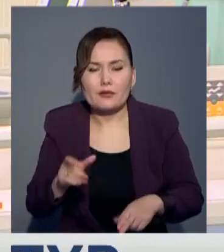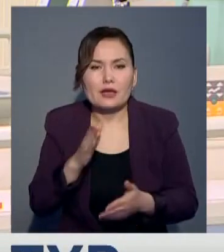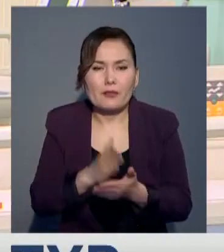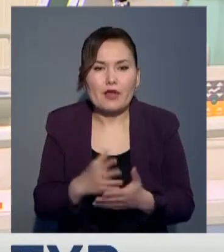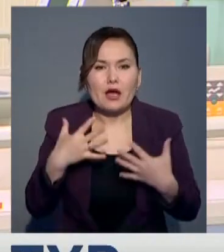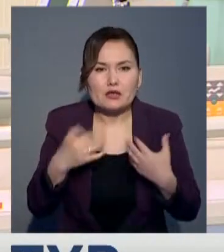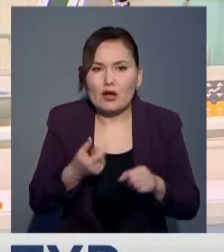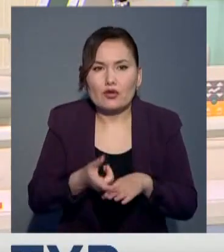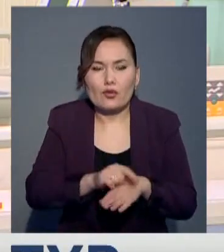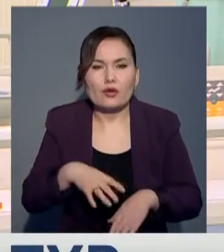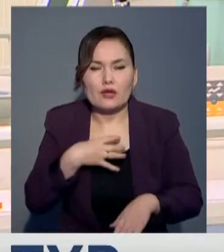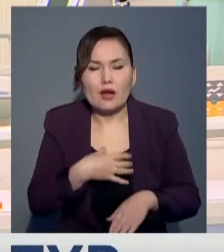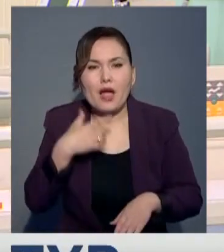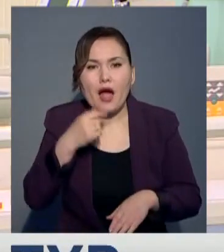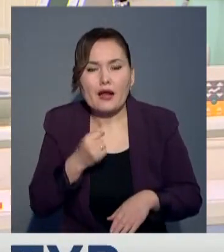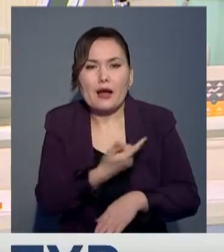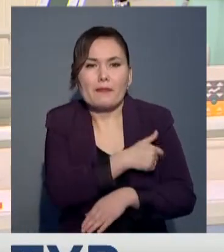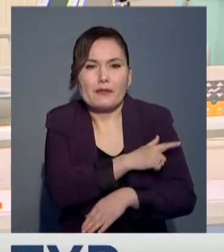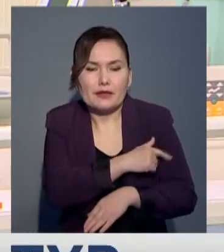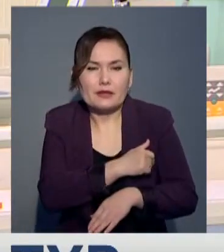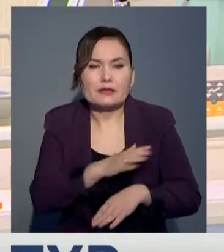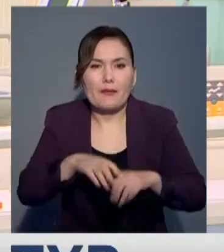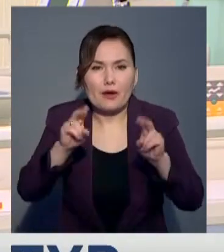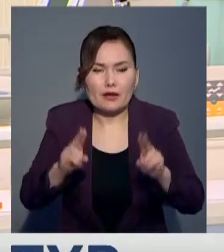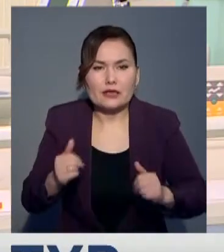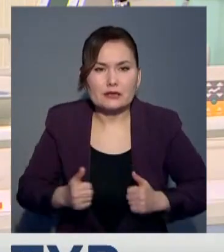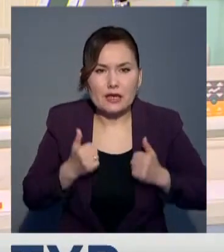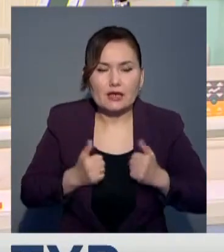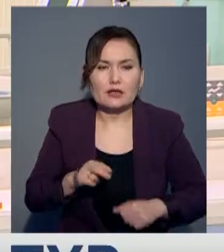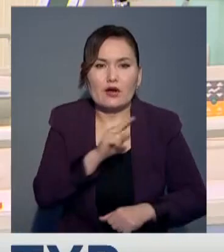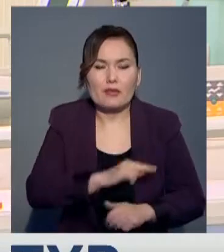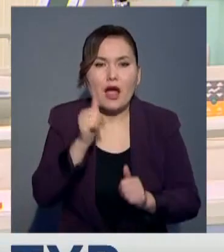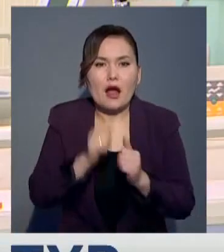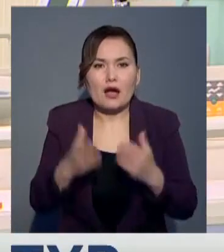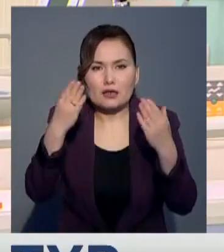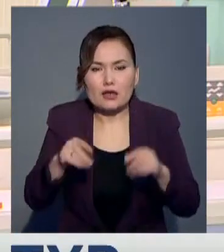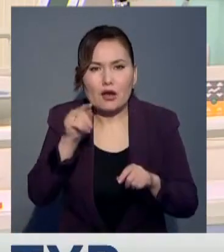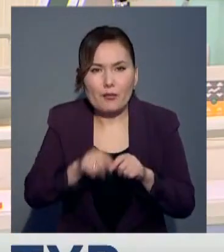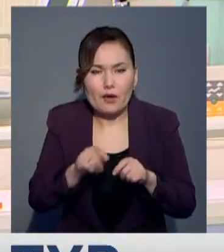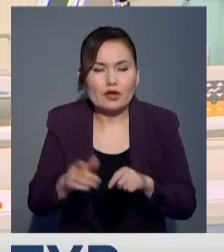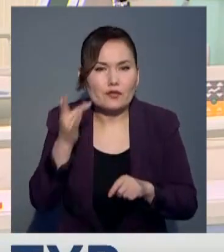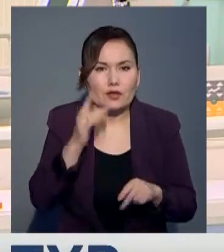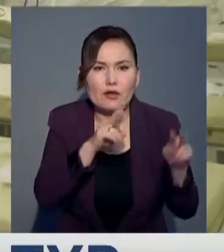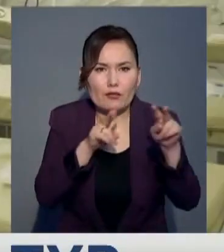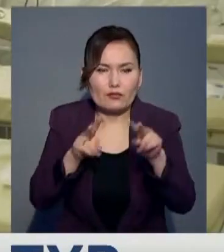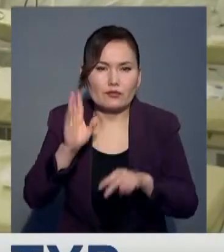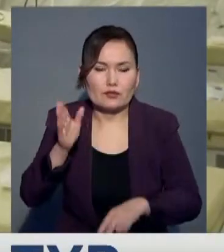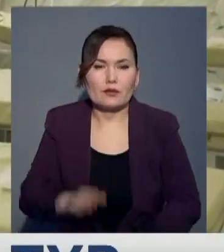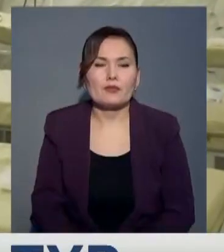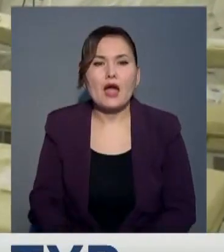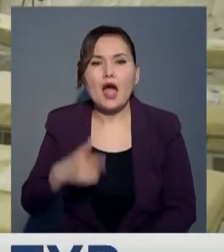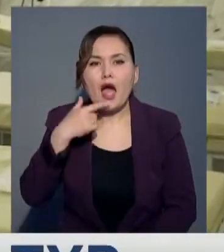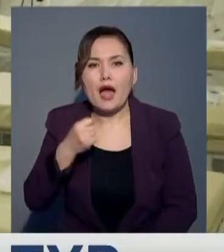саулығы маңызды. Әскери медицина мамандары бар күшін салып жатыр. Күнделікті тексеріп, мониторинг жүргізіп отырамыз.